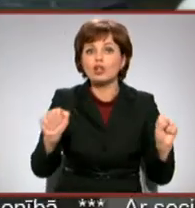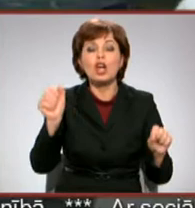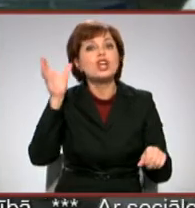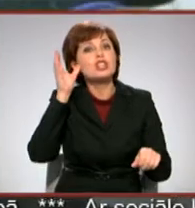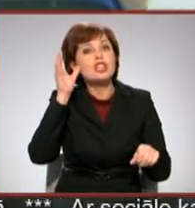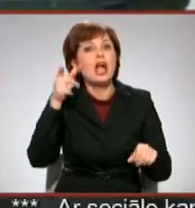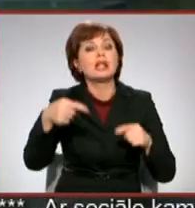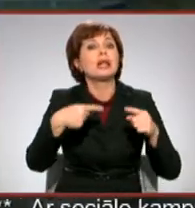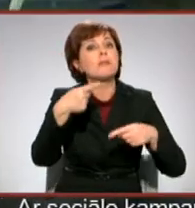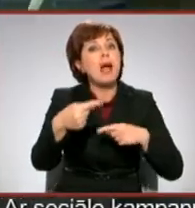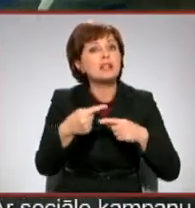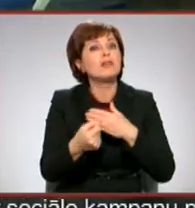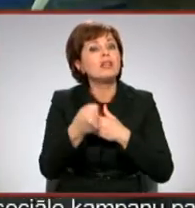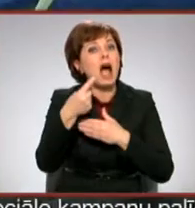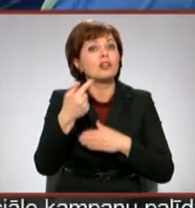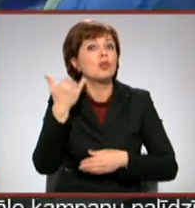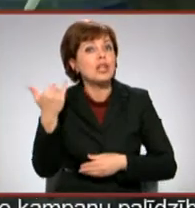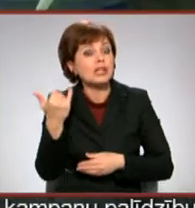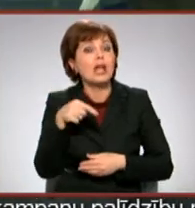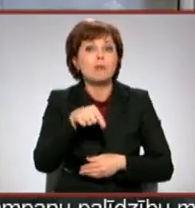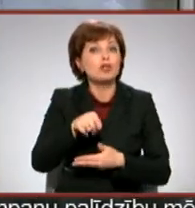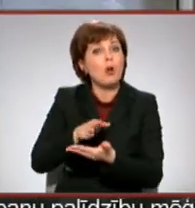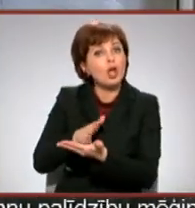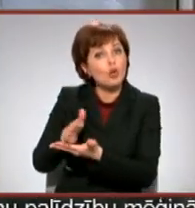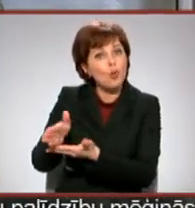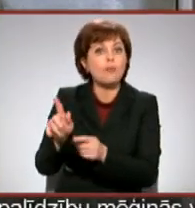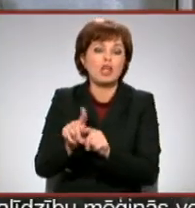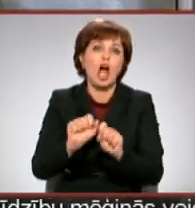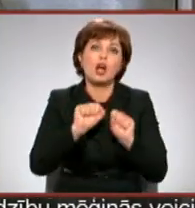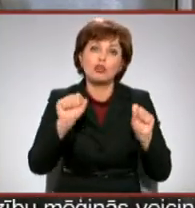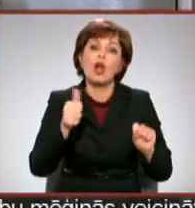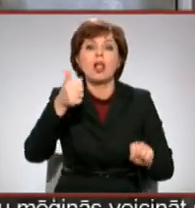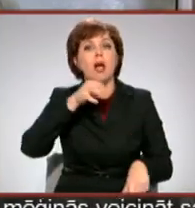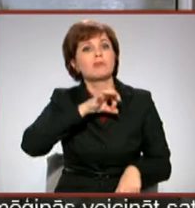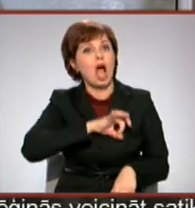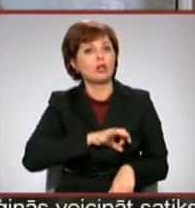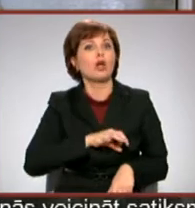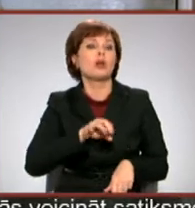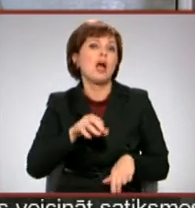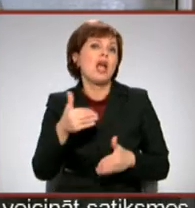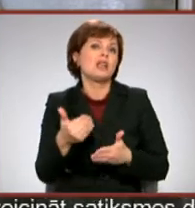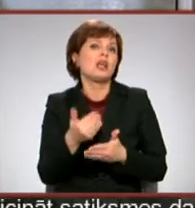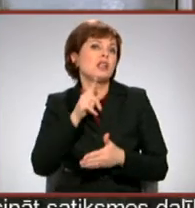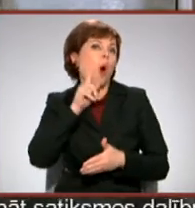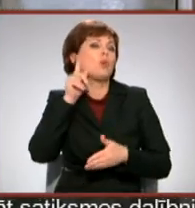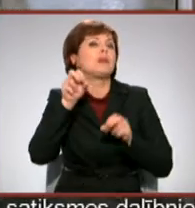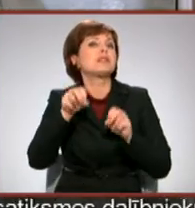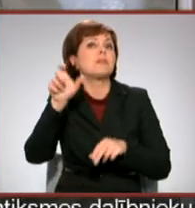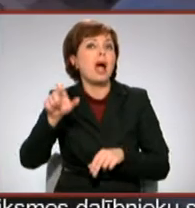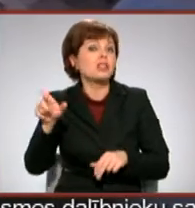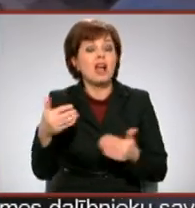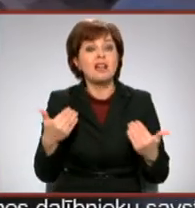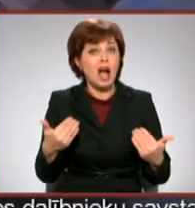pēctecību, jo esot jārada ne tikai interesi par šo jomu, bet arī jānodrošina labs atalgojums jaunajiem speciālistiem. Kā viņi paši saka, pie mums